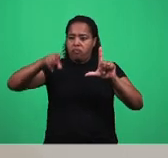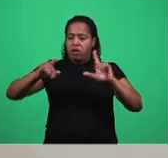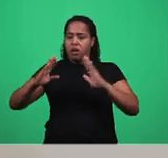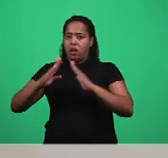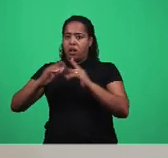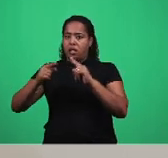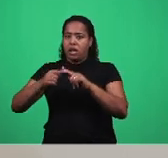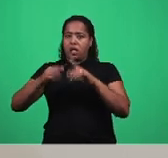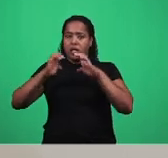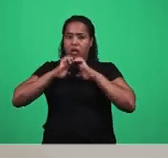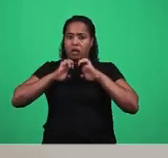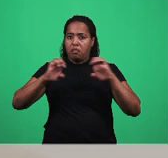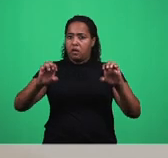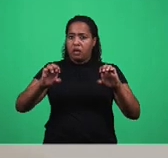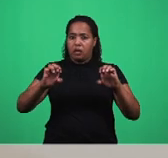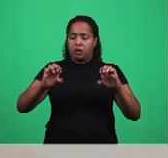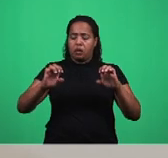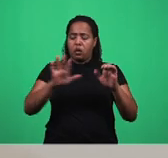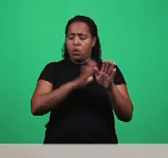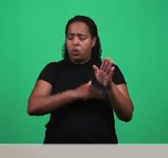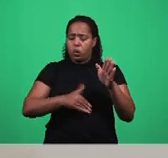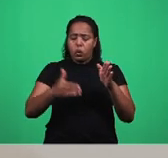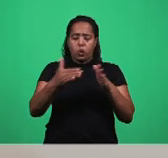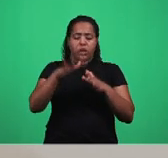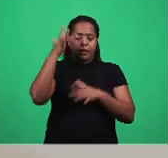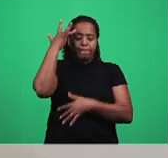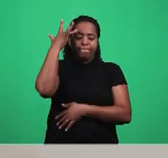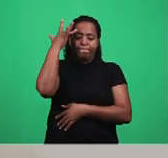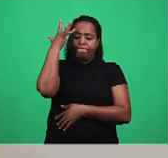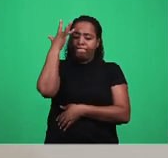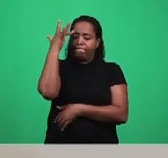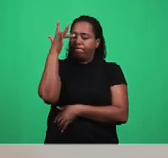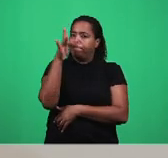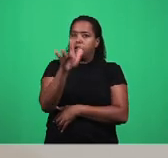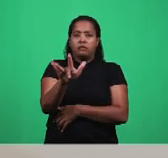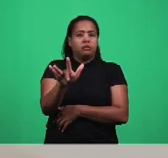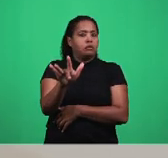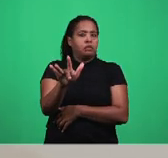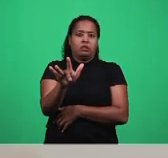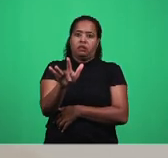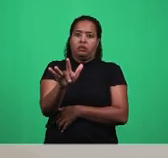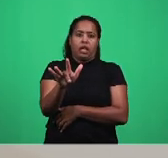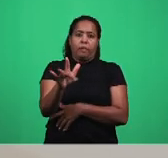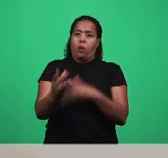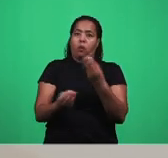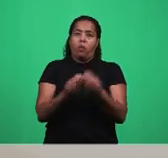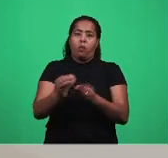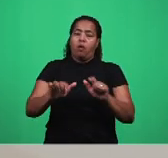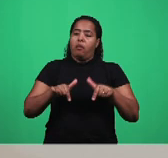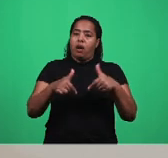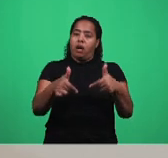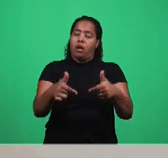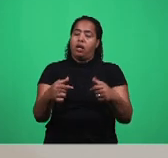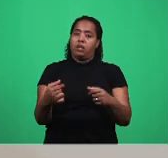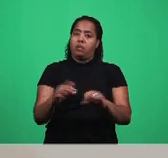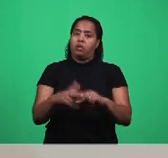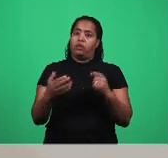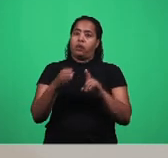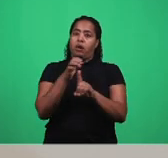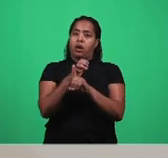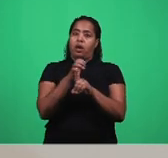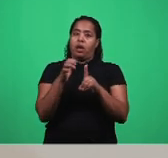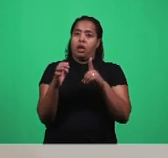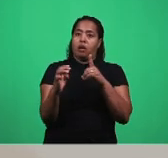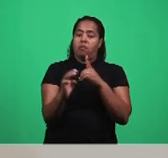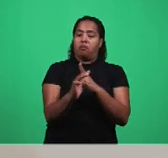pas toutes. Elles ne savent pas qu'est-ce qu'ils vont faire, parce que l'école dominicale a perdu la valeur pour eux. Mais